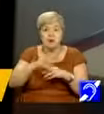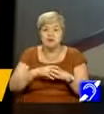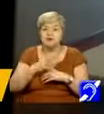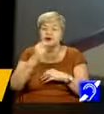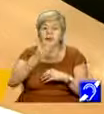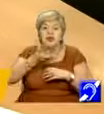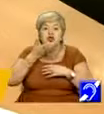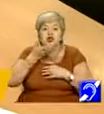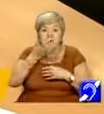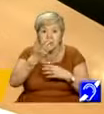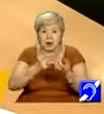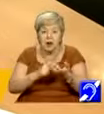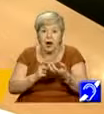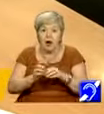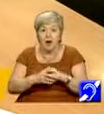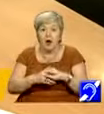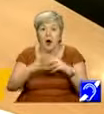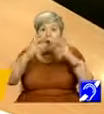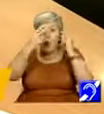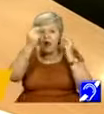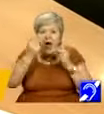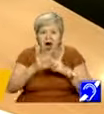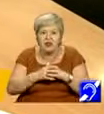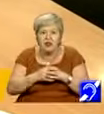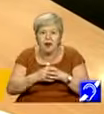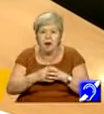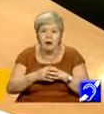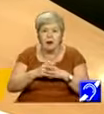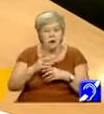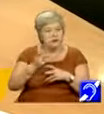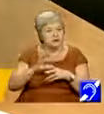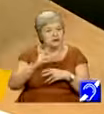Cehia, în mod curios Olanda, nici de Germania,